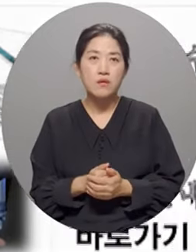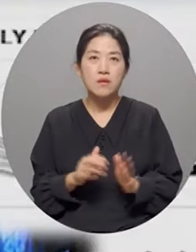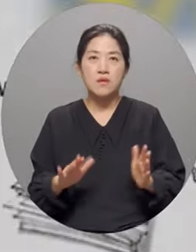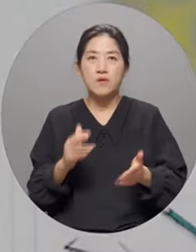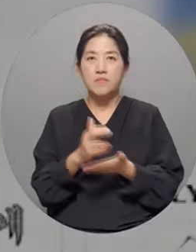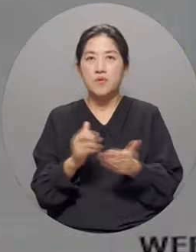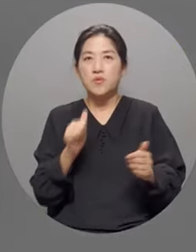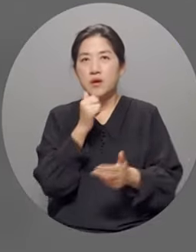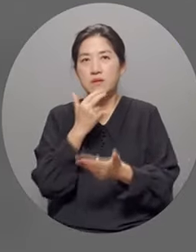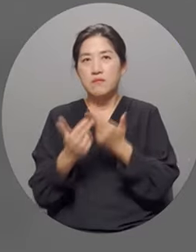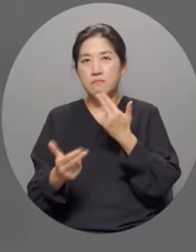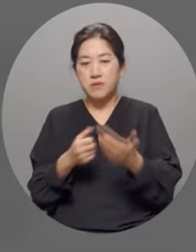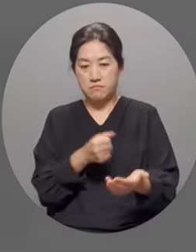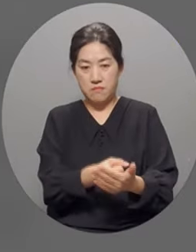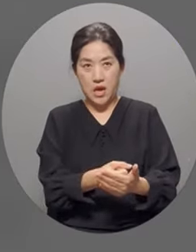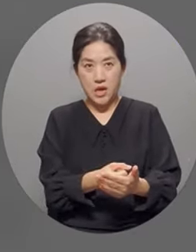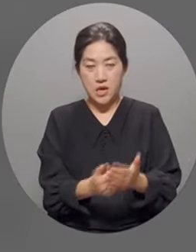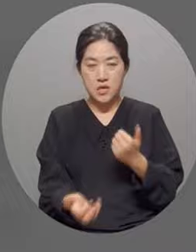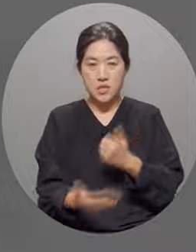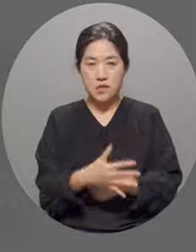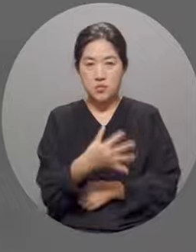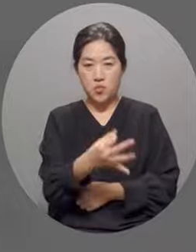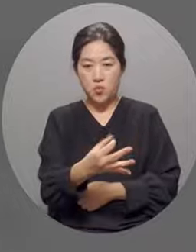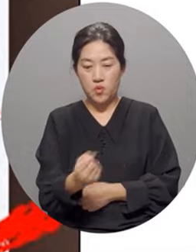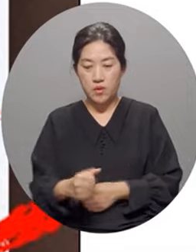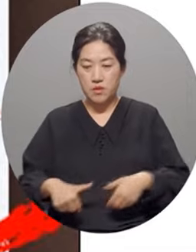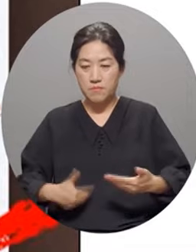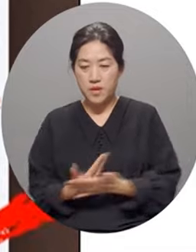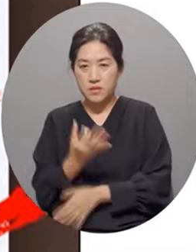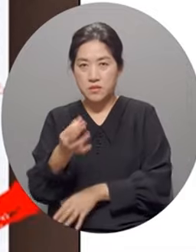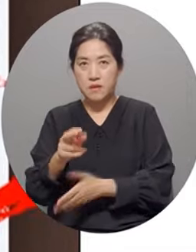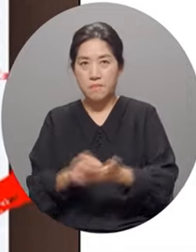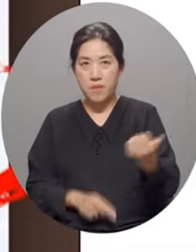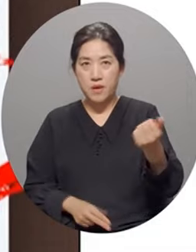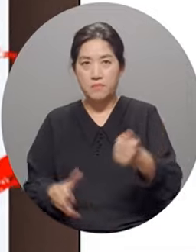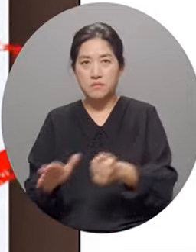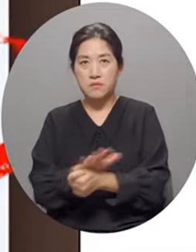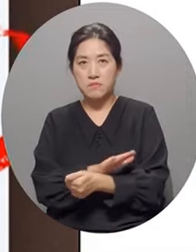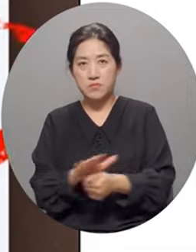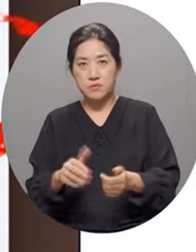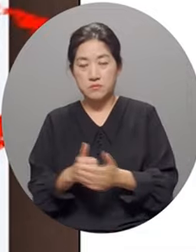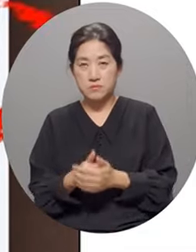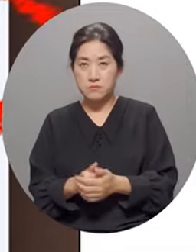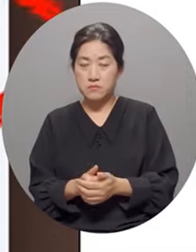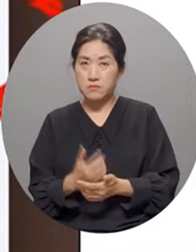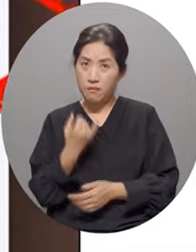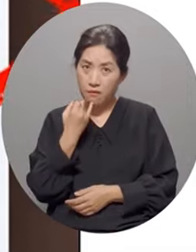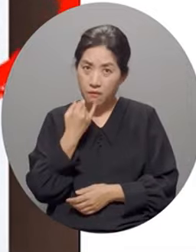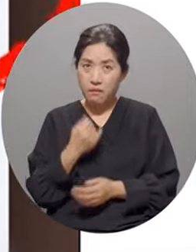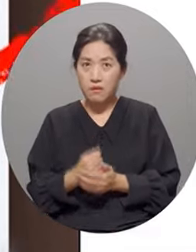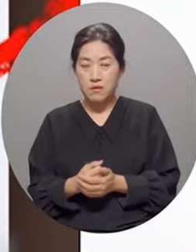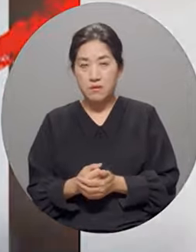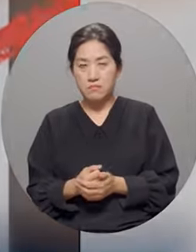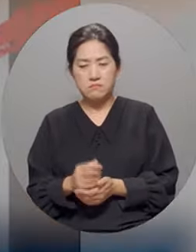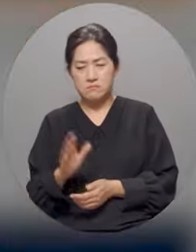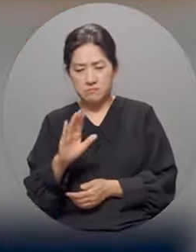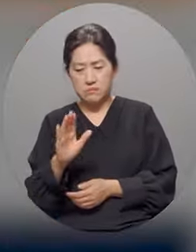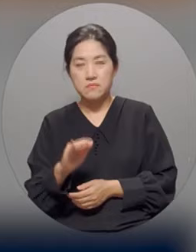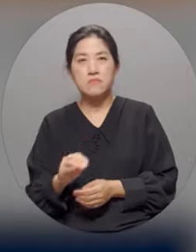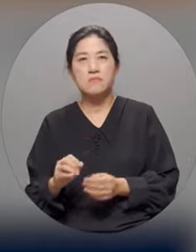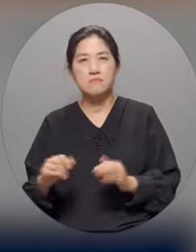변호사 협회 조치를 개기로 돈으로 반성을 사고하는 법률 서비스가 바람직한지 논쟁도 이어질 것으로